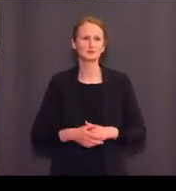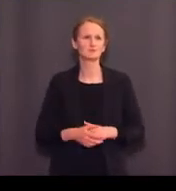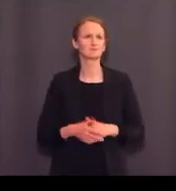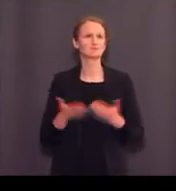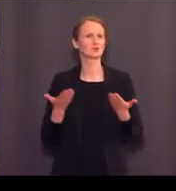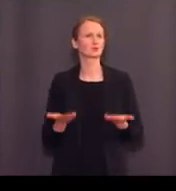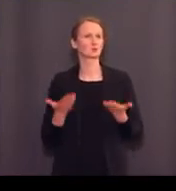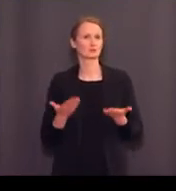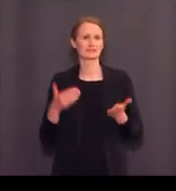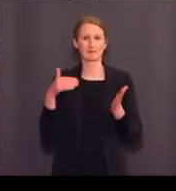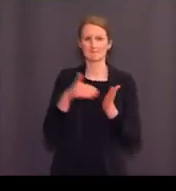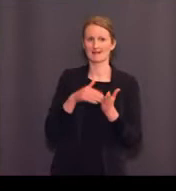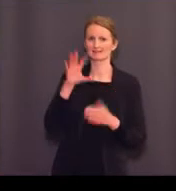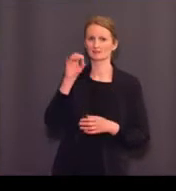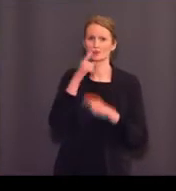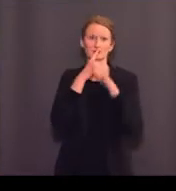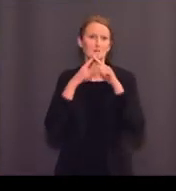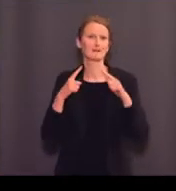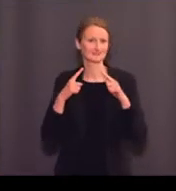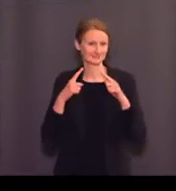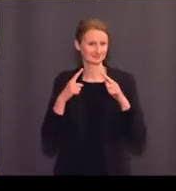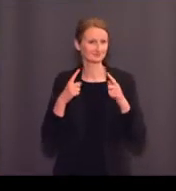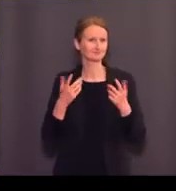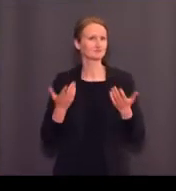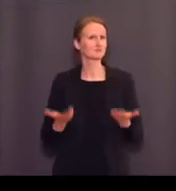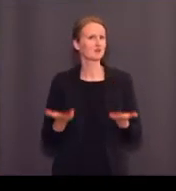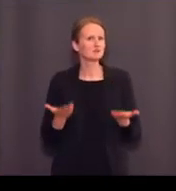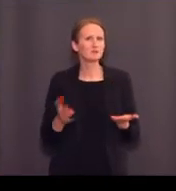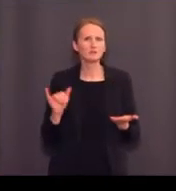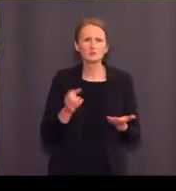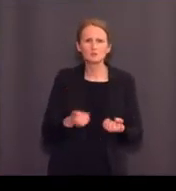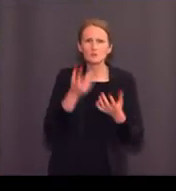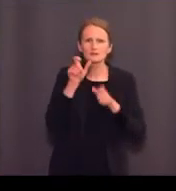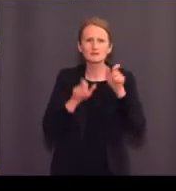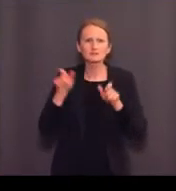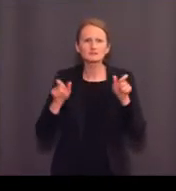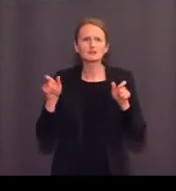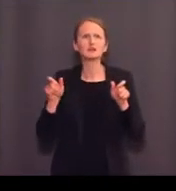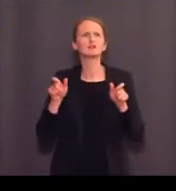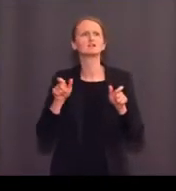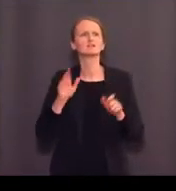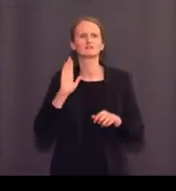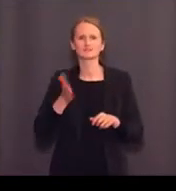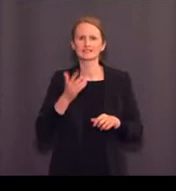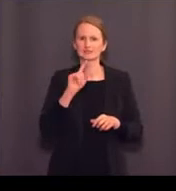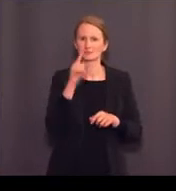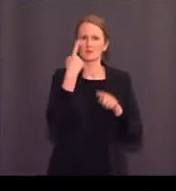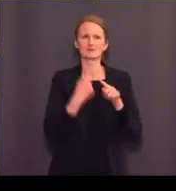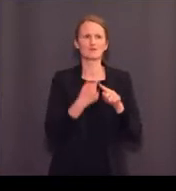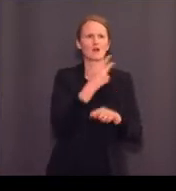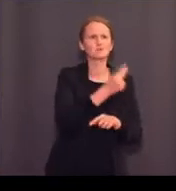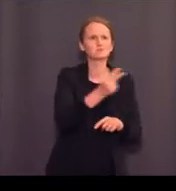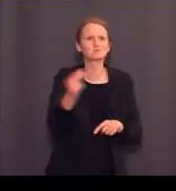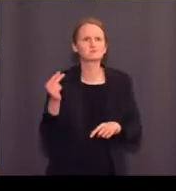30 mars, nous comptabilisons désormais 1 300 000 personnes ayant bénéficié de la première dose